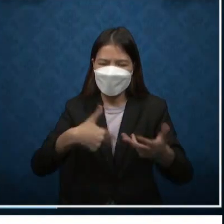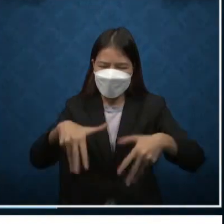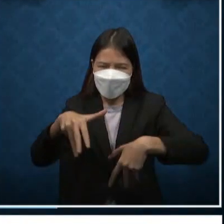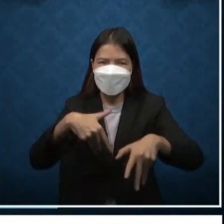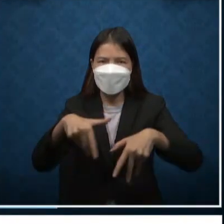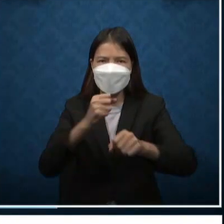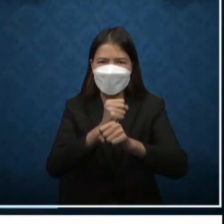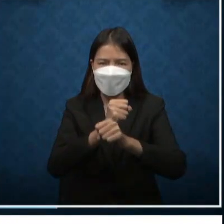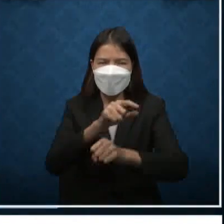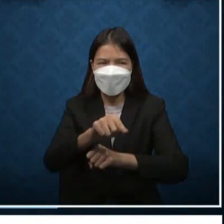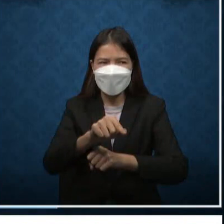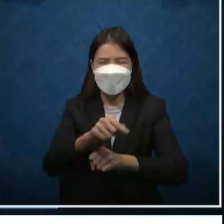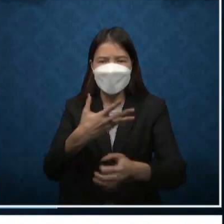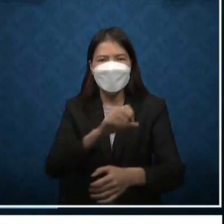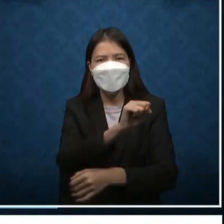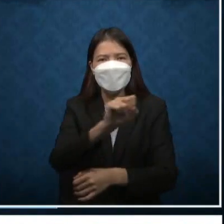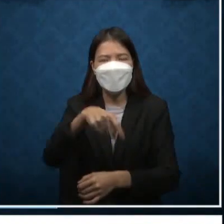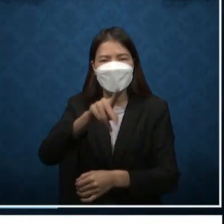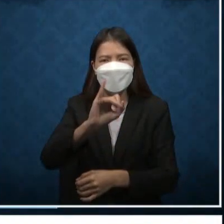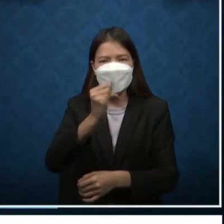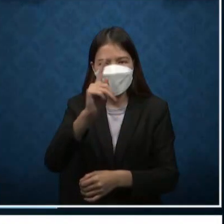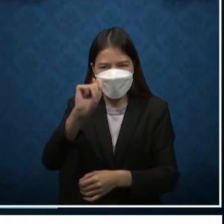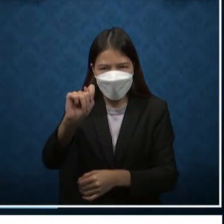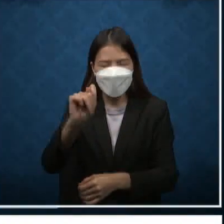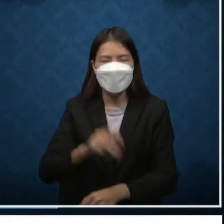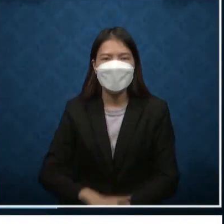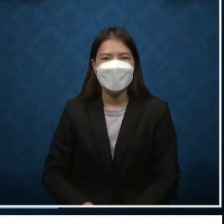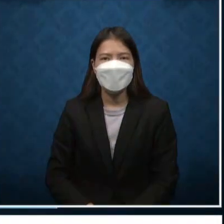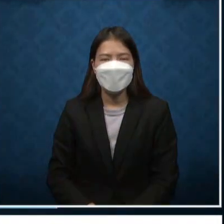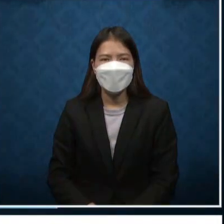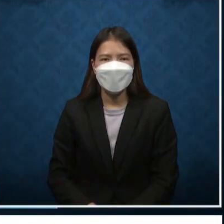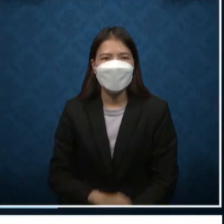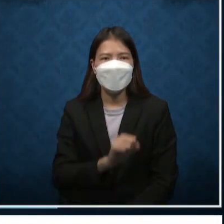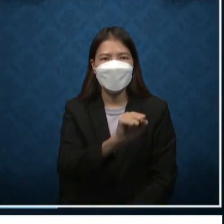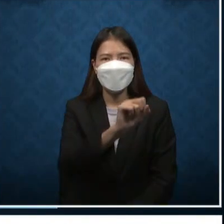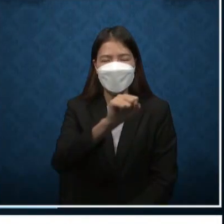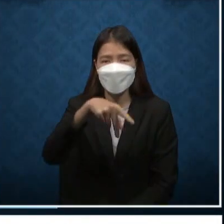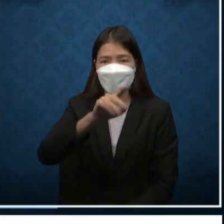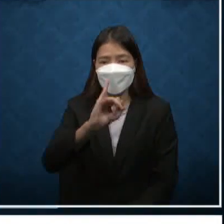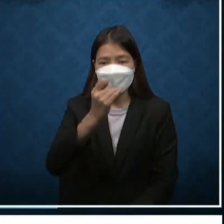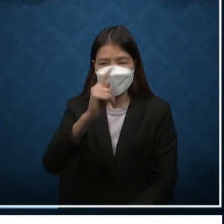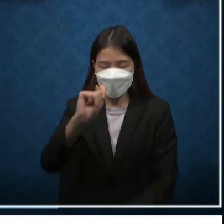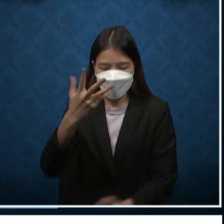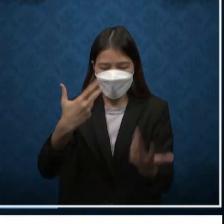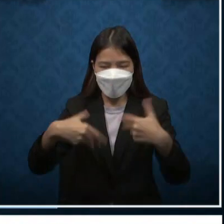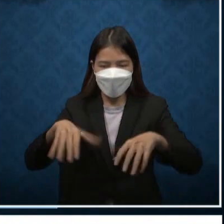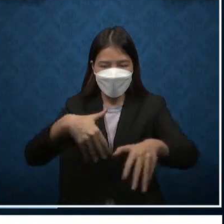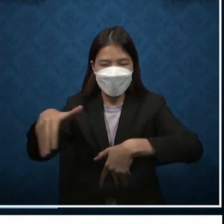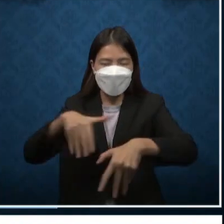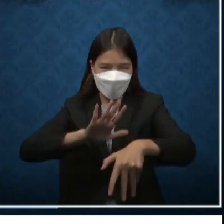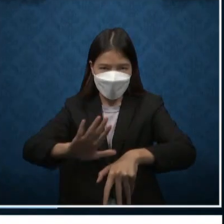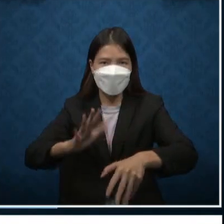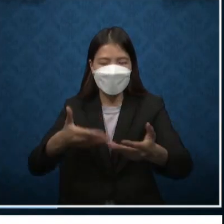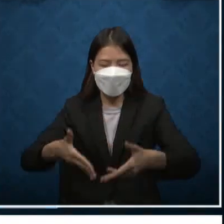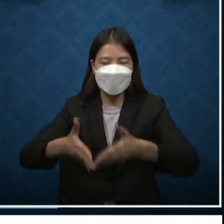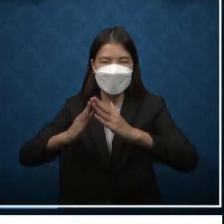ปฏิบัติงานของศอ swiเนองจากสอสอพชตอ เป็องคกรภาประชาชน ที่จะตั้งขึ้นต